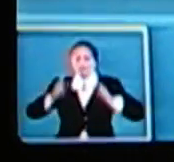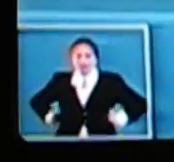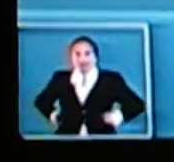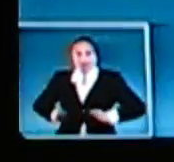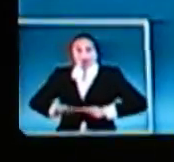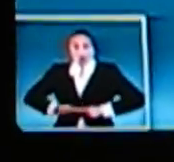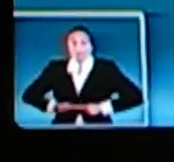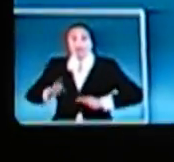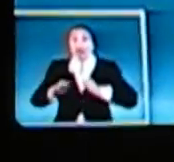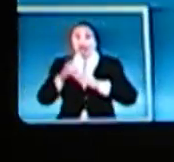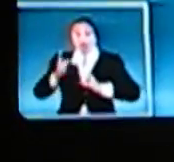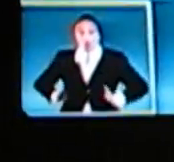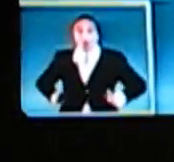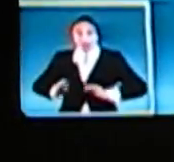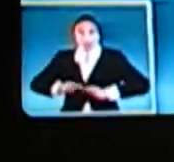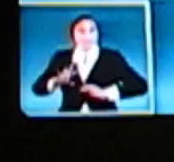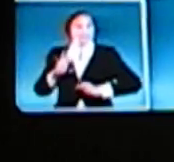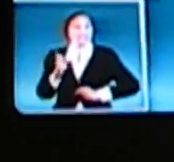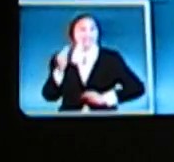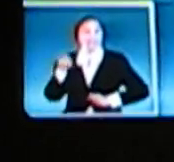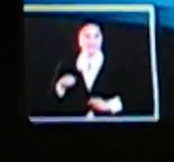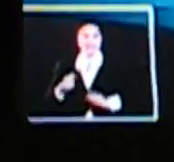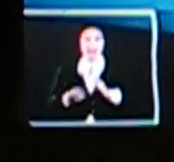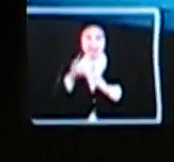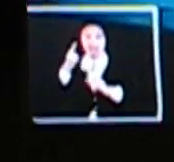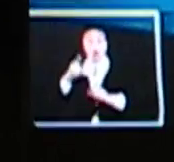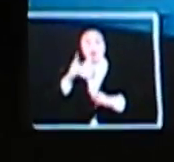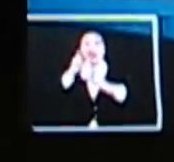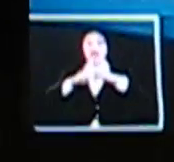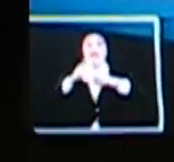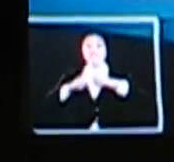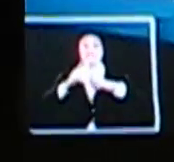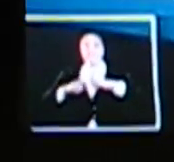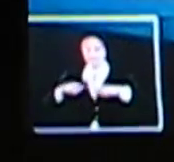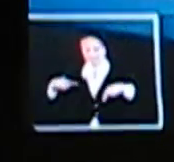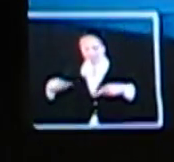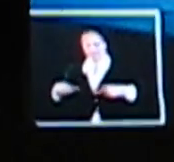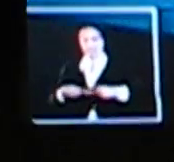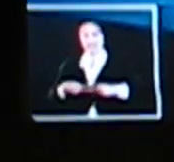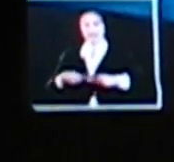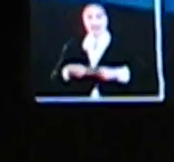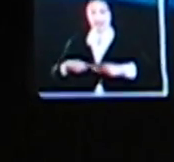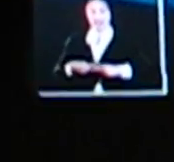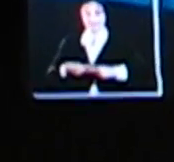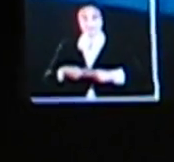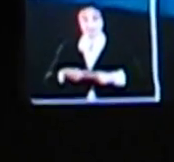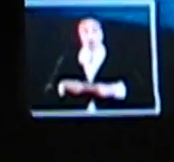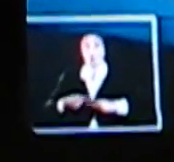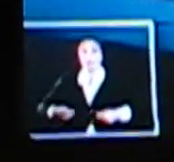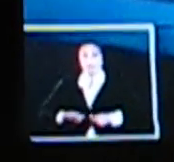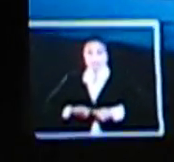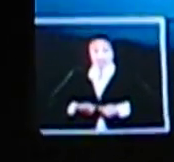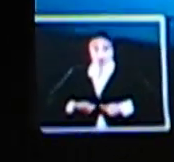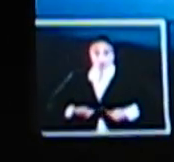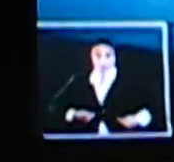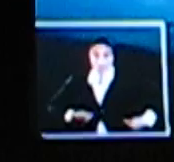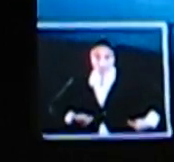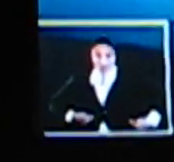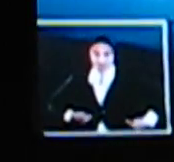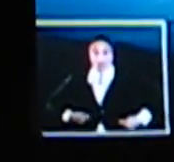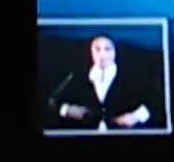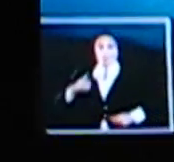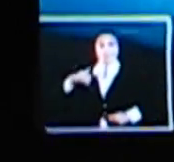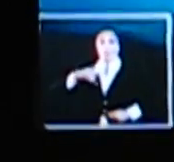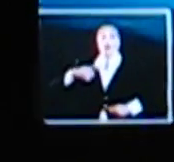المقعد عندما تضاء. لربط حزام المقعد، ادخل اللسان المعدني داخل الطرف الآخر ثم يشد